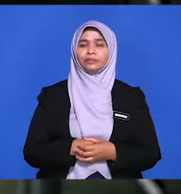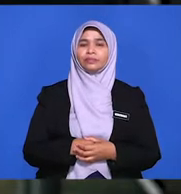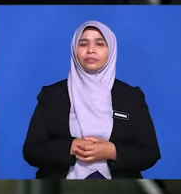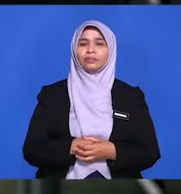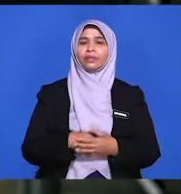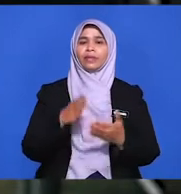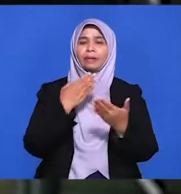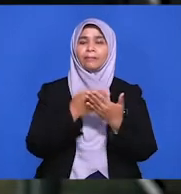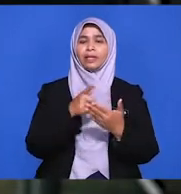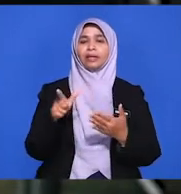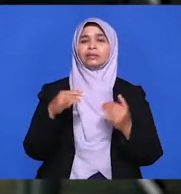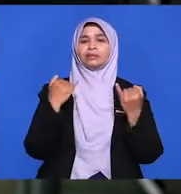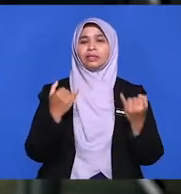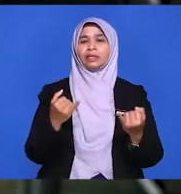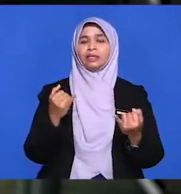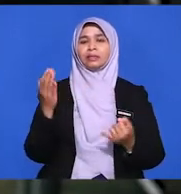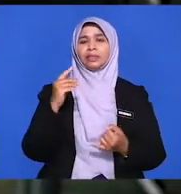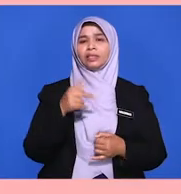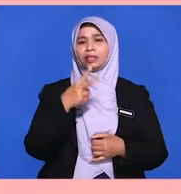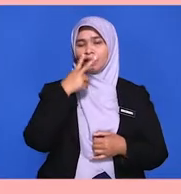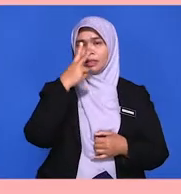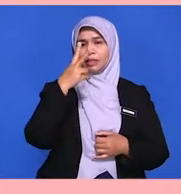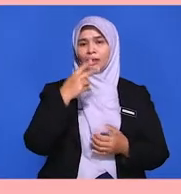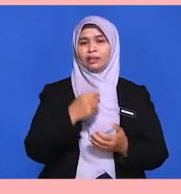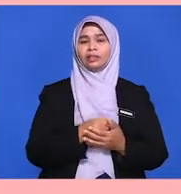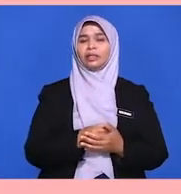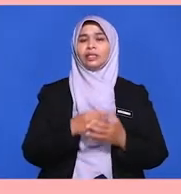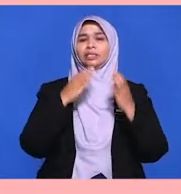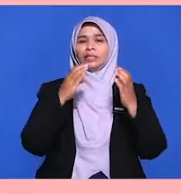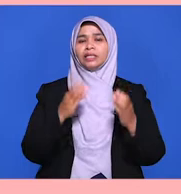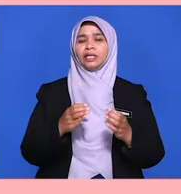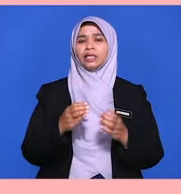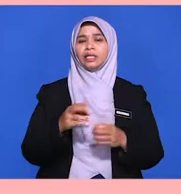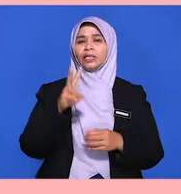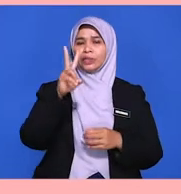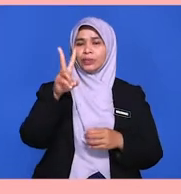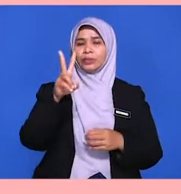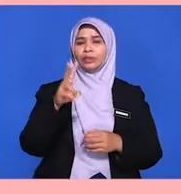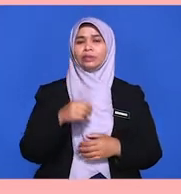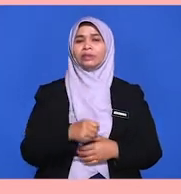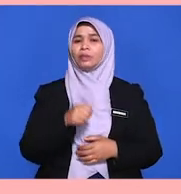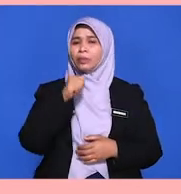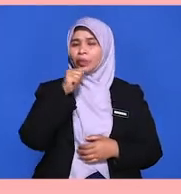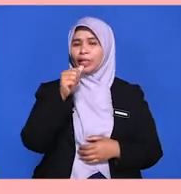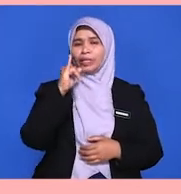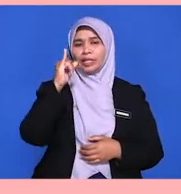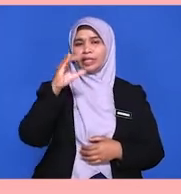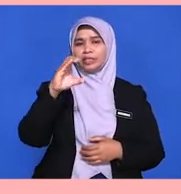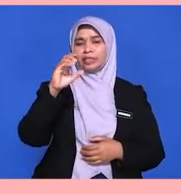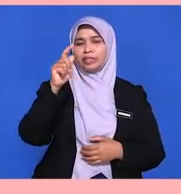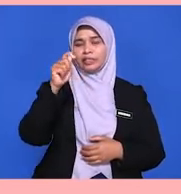Baiklah, sekarang mari kita lihat pula kaedah yang kedua, iaitu kaedah bukan teknologi maklumat